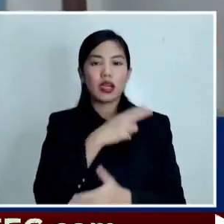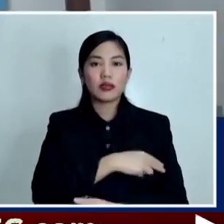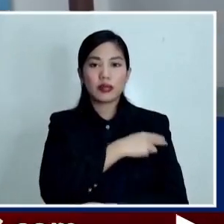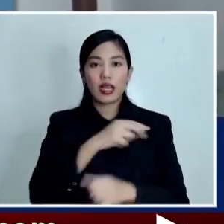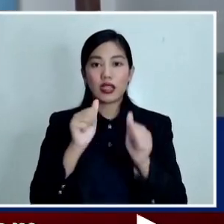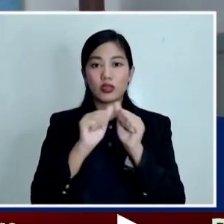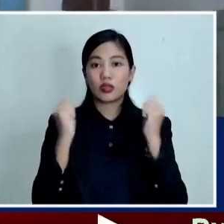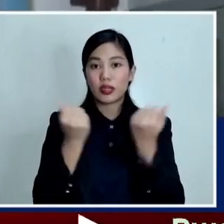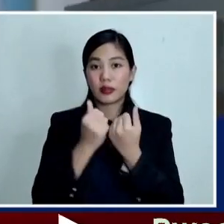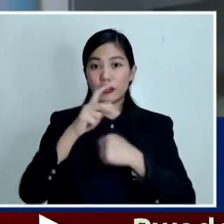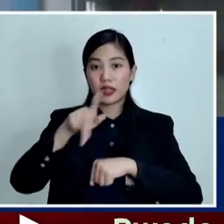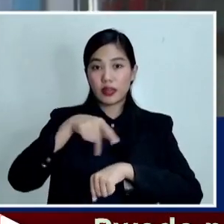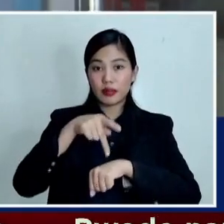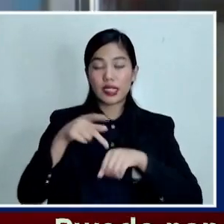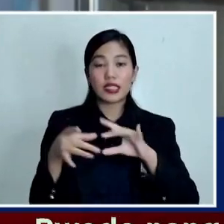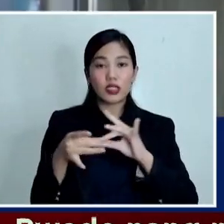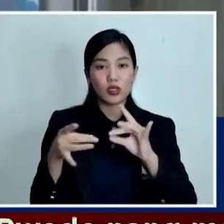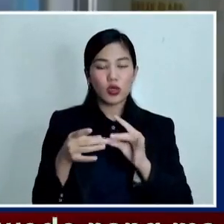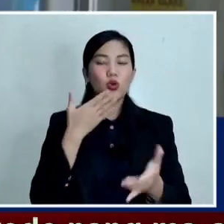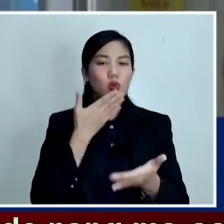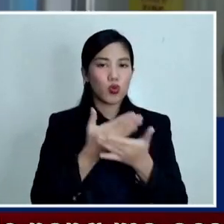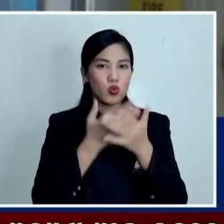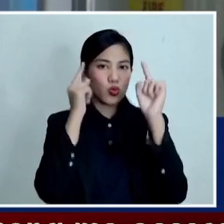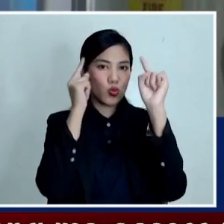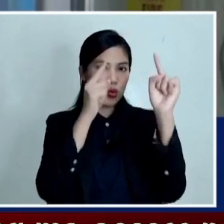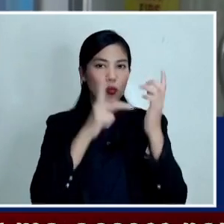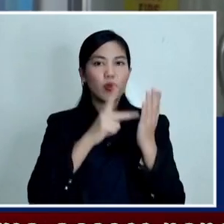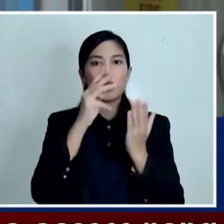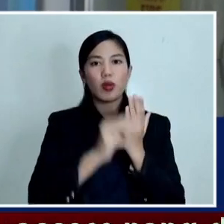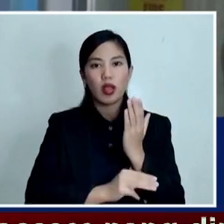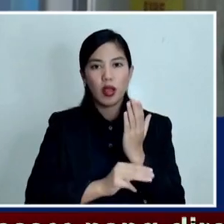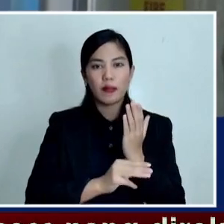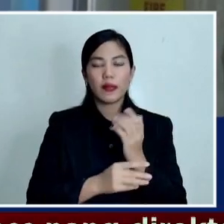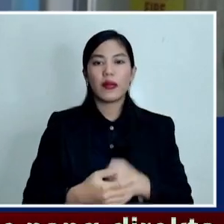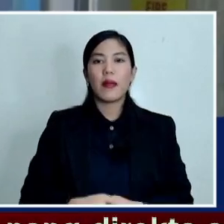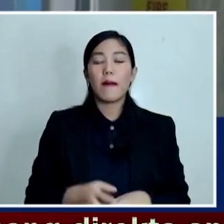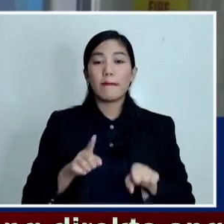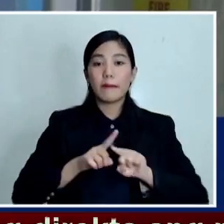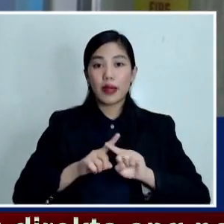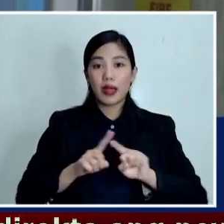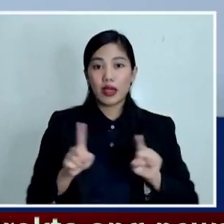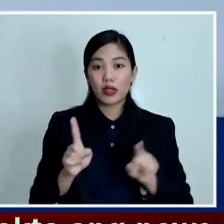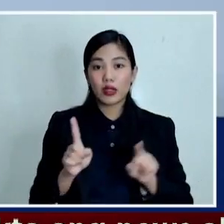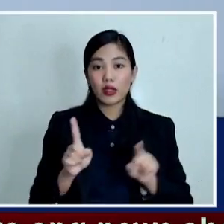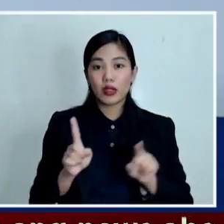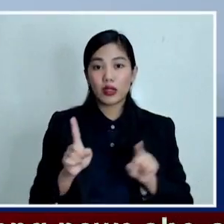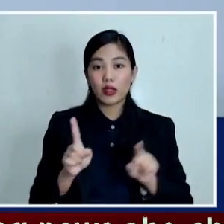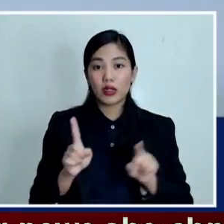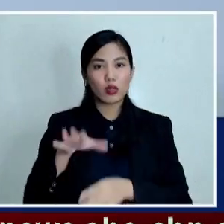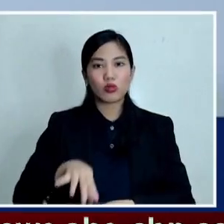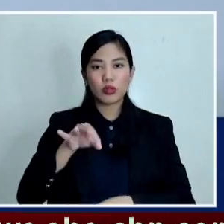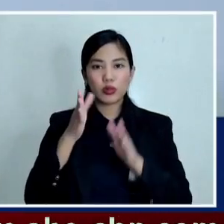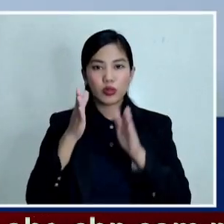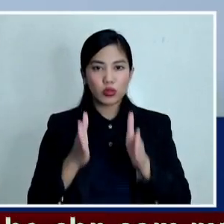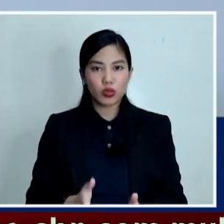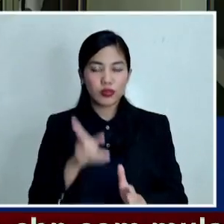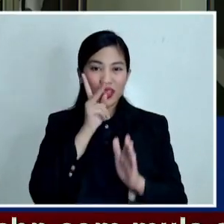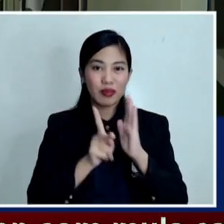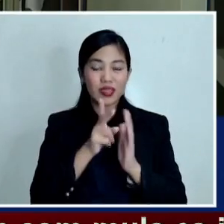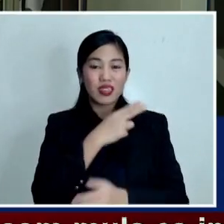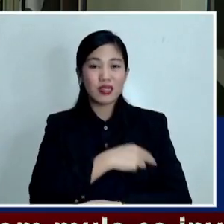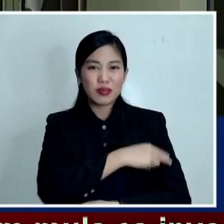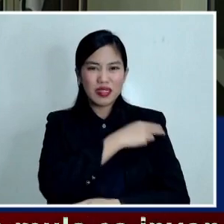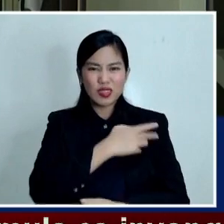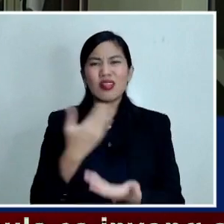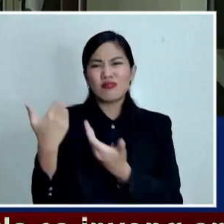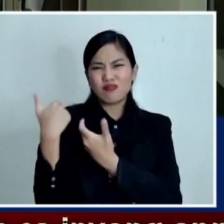Philippines, maganda ang layo ng programa. Pero mga direct contributors tulad ng mga pribadong ospital ang sumasalo ng gastusin